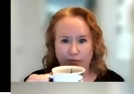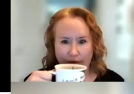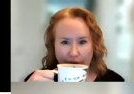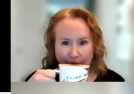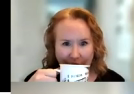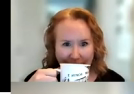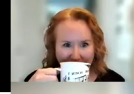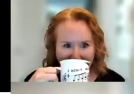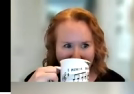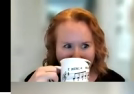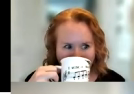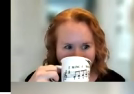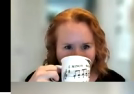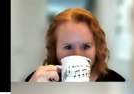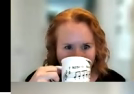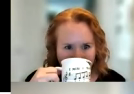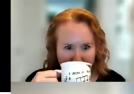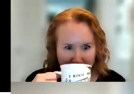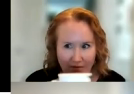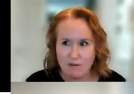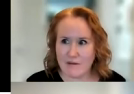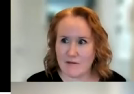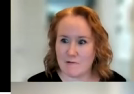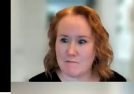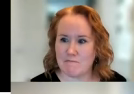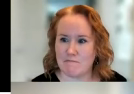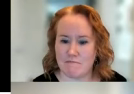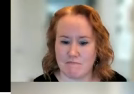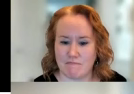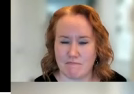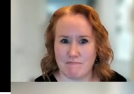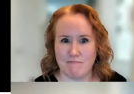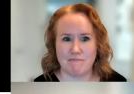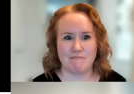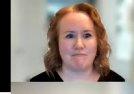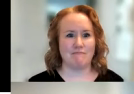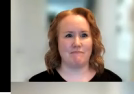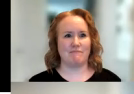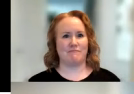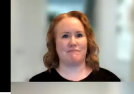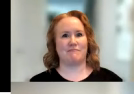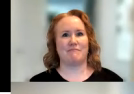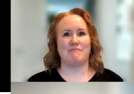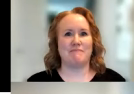så det som Tone sa innledningsvis at vi skal legge inn en liten pause